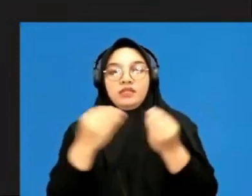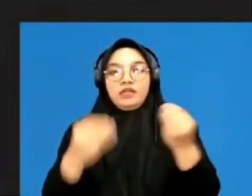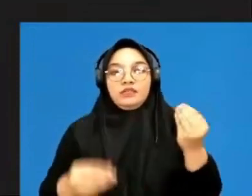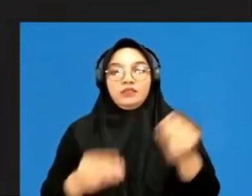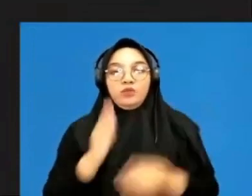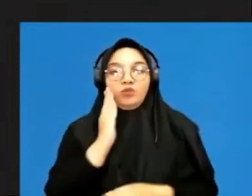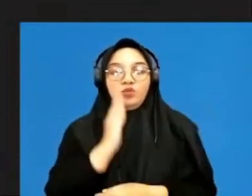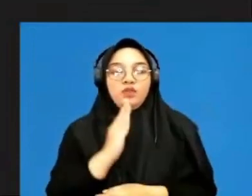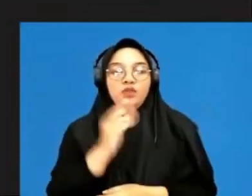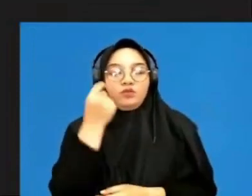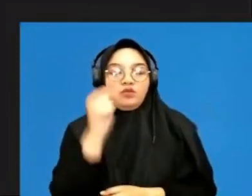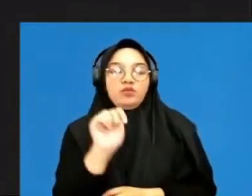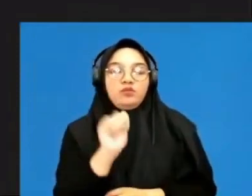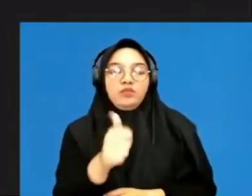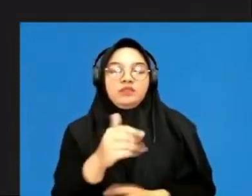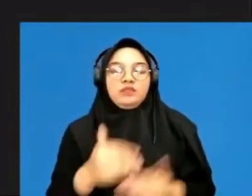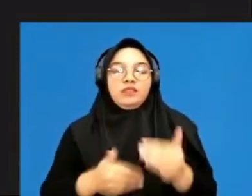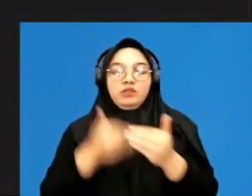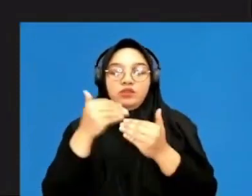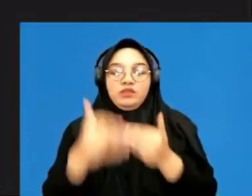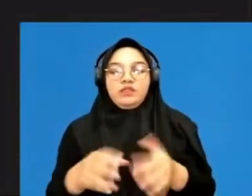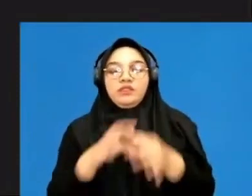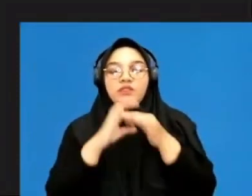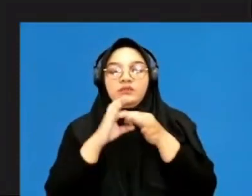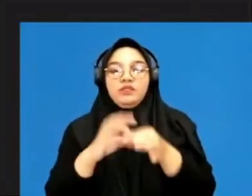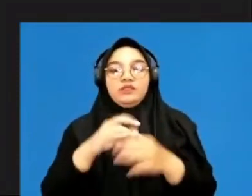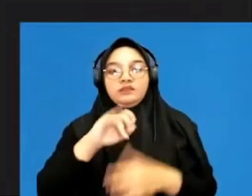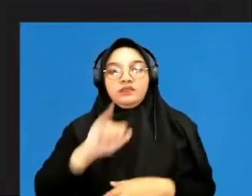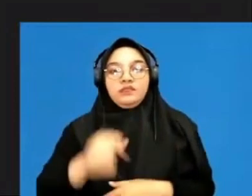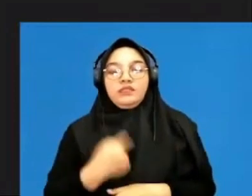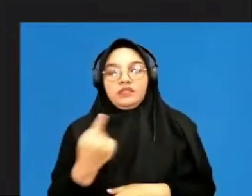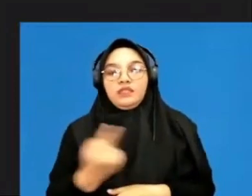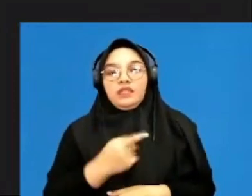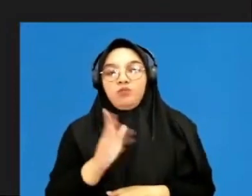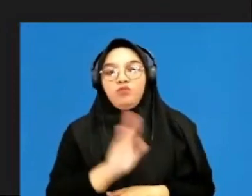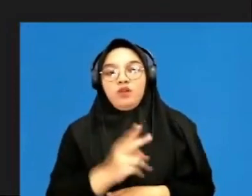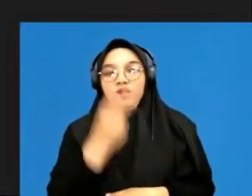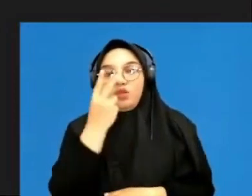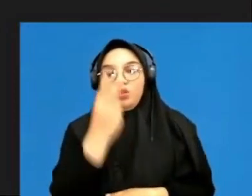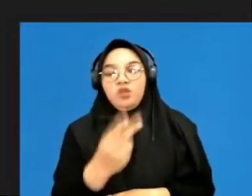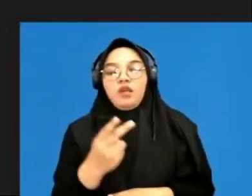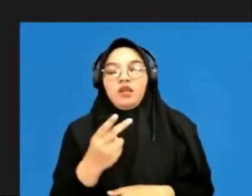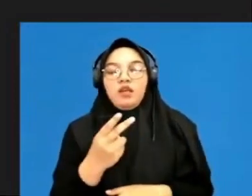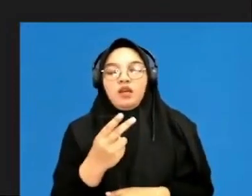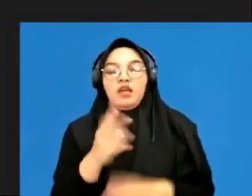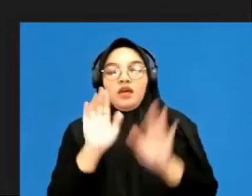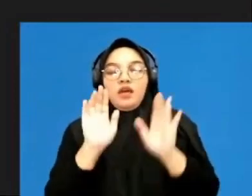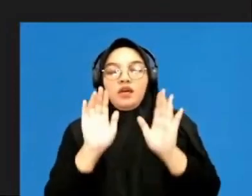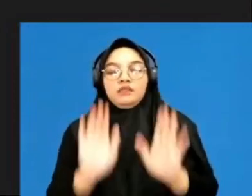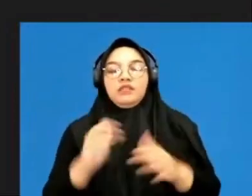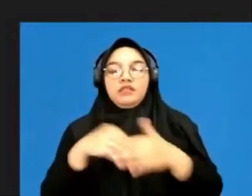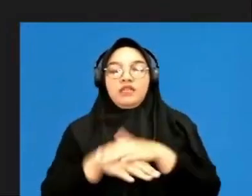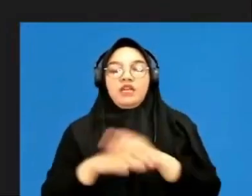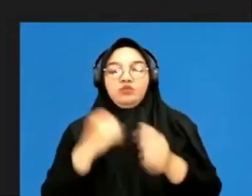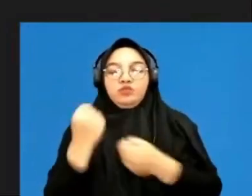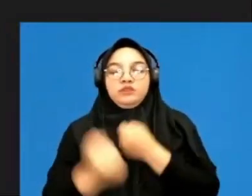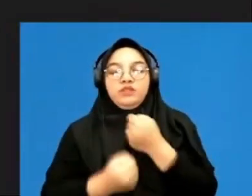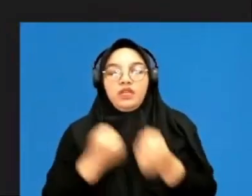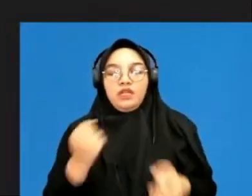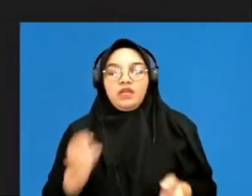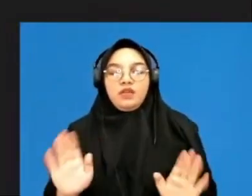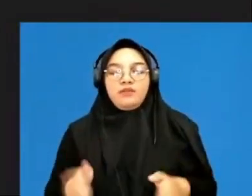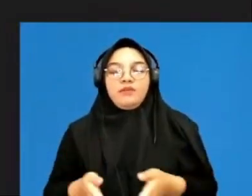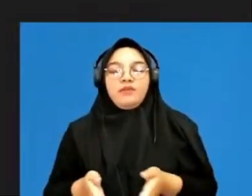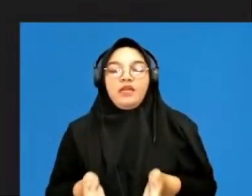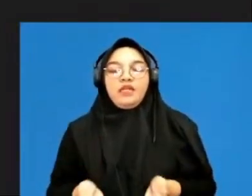bisa kemudian kerjasama sehingga kita tidak hanya menjadi penonton dalam upaya membangkitkan kembali perekonomian